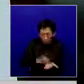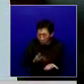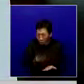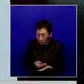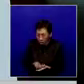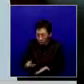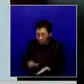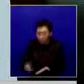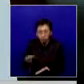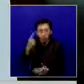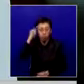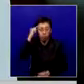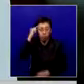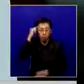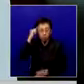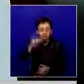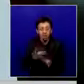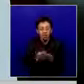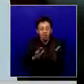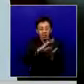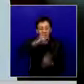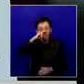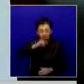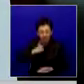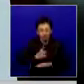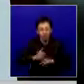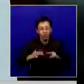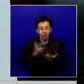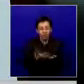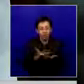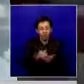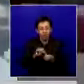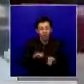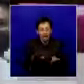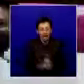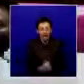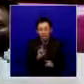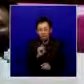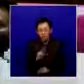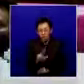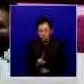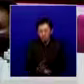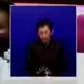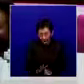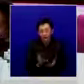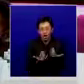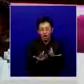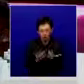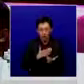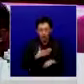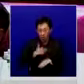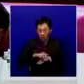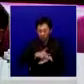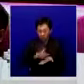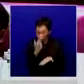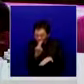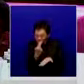แล้วเมื่อกี้แบงค์ชาติก็ดีท่านรัฐมนตรีคลังก็ดีประกาศ1 2 3 4 5เดี๋ยวเจอสรัญวุฒิจะได้รู้ว่าหมู่หรือจ่